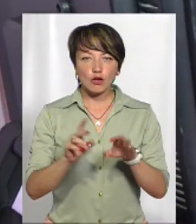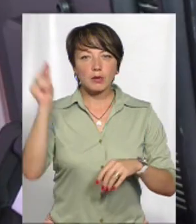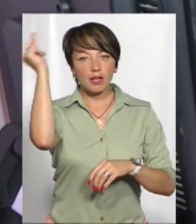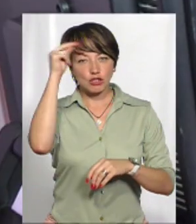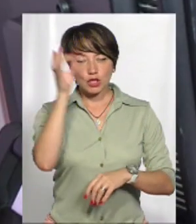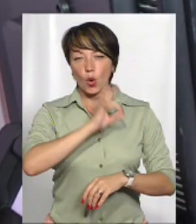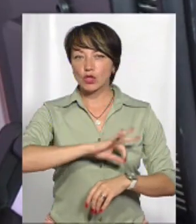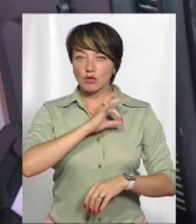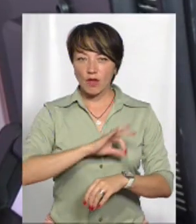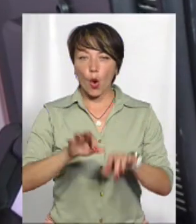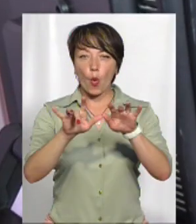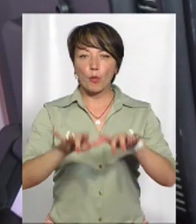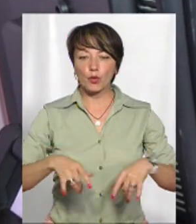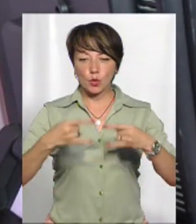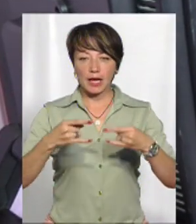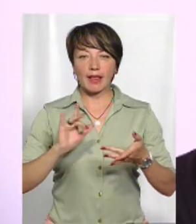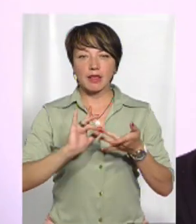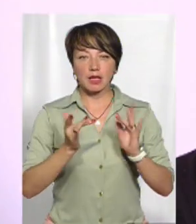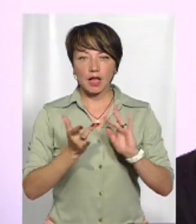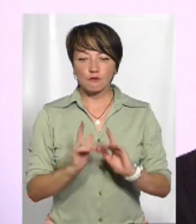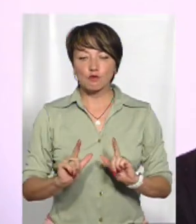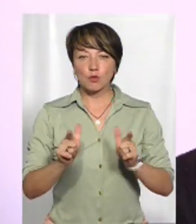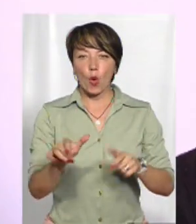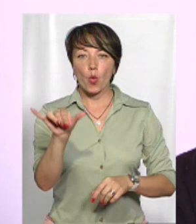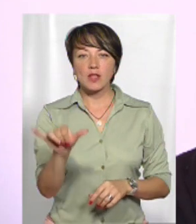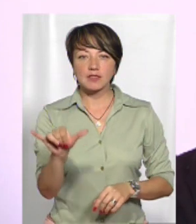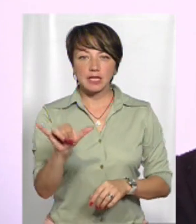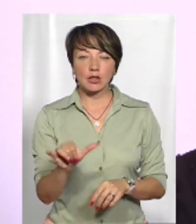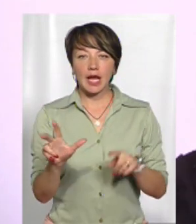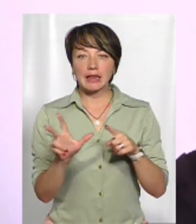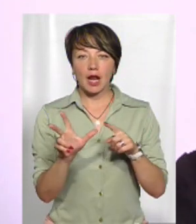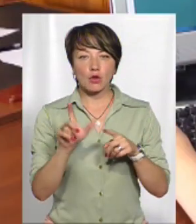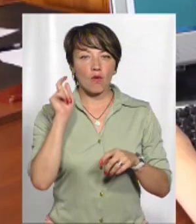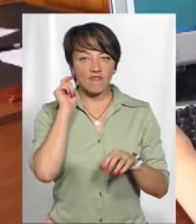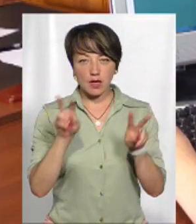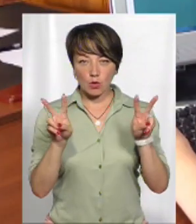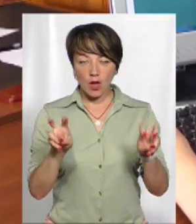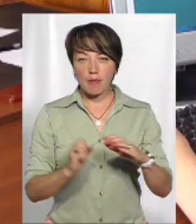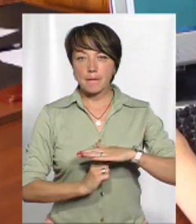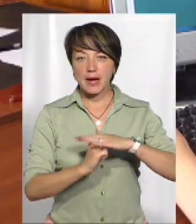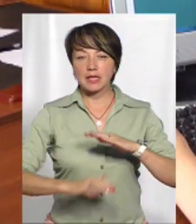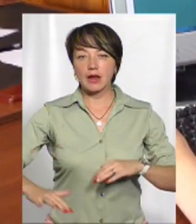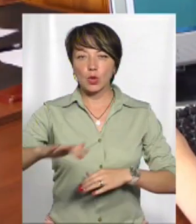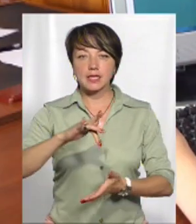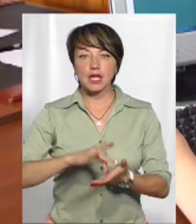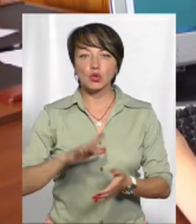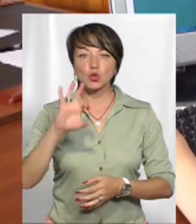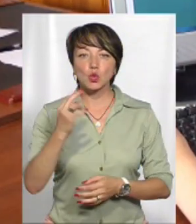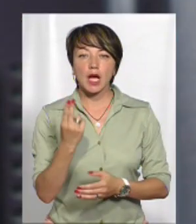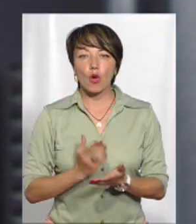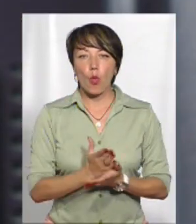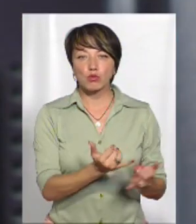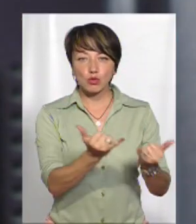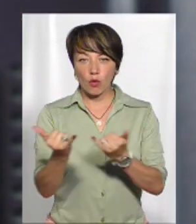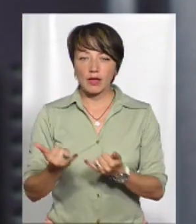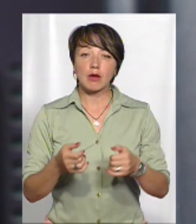навчитися користуватися комп'ютером та інтернетом, вступила до університету третього віку на базі Хмельницького терцентру соціального обслуговування. Тепер